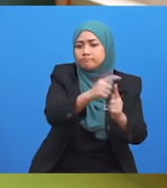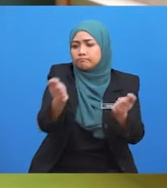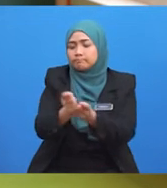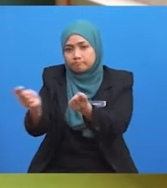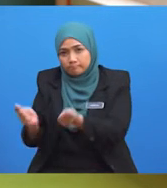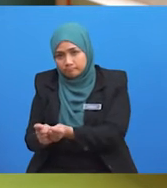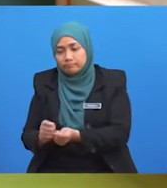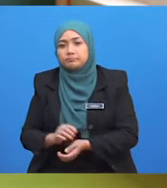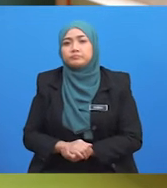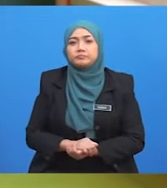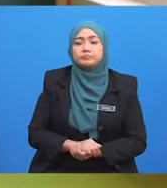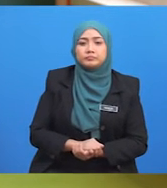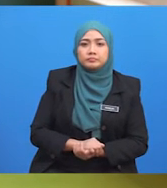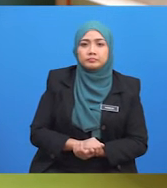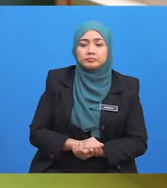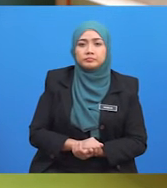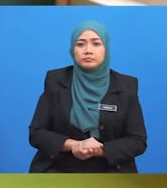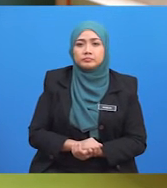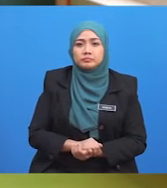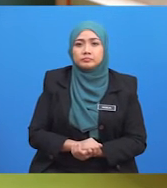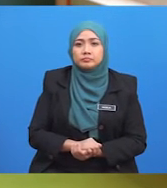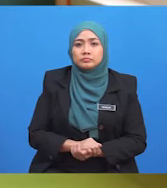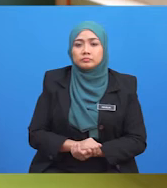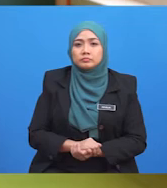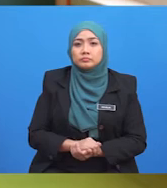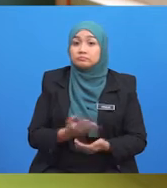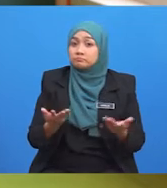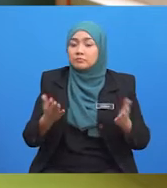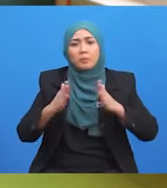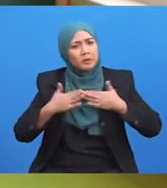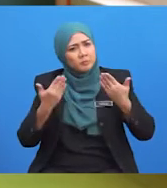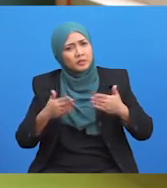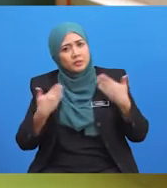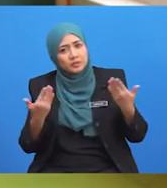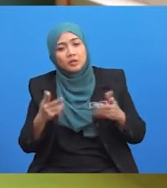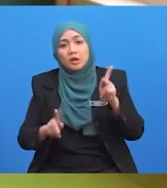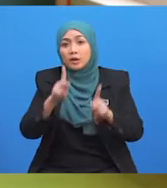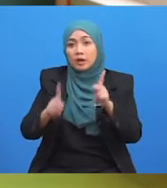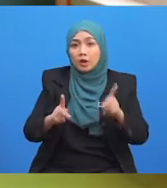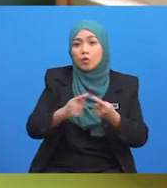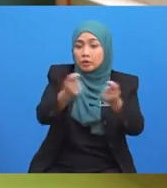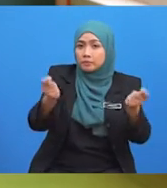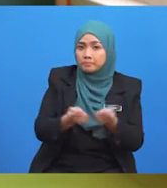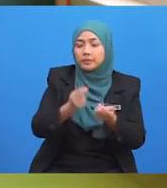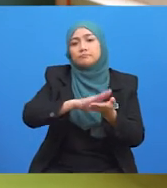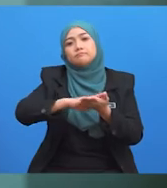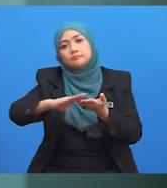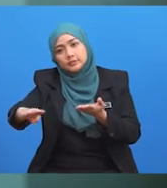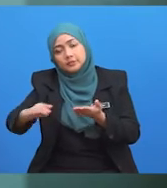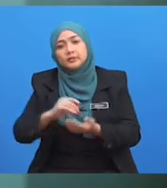menjaga kebersihan alam sekitar? Gembirakan murid-murid. Bagusnya anak murid cikgu